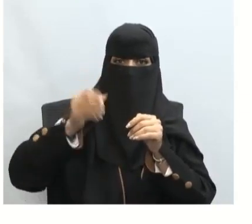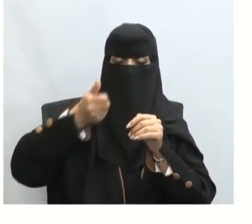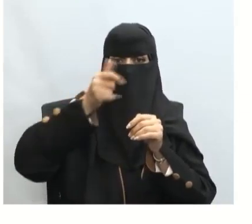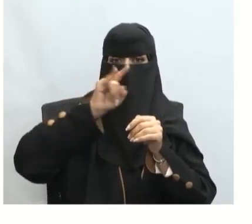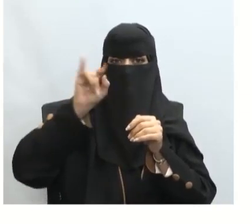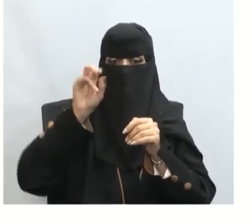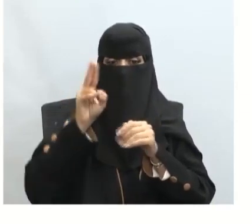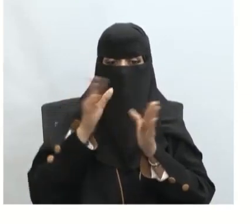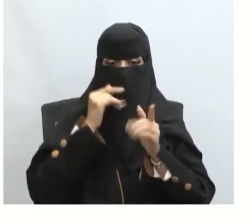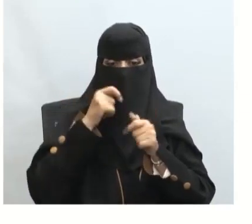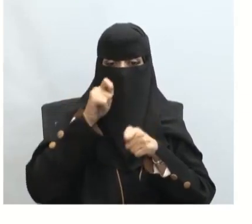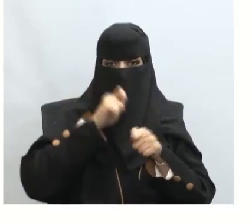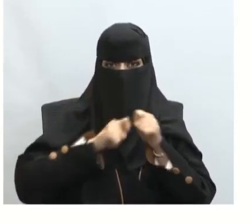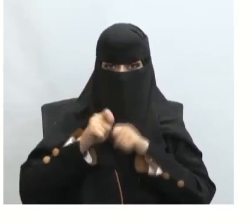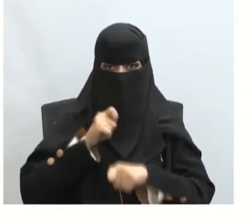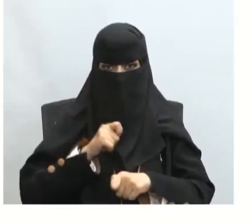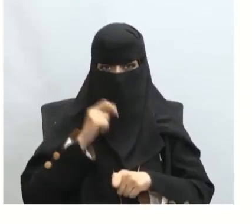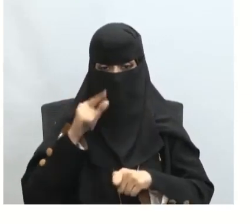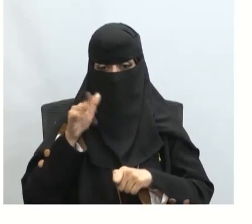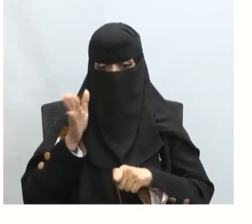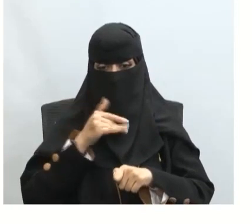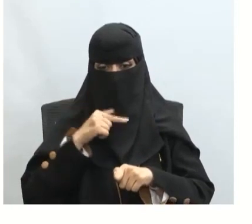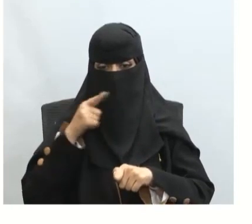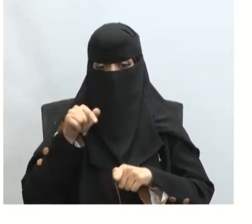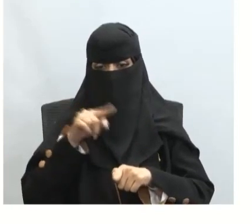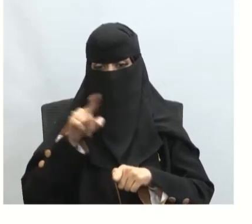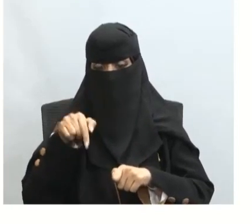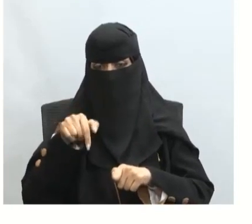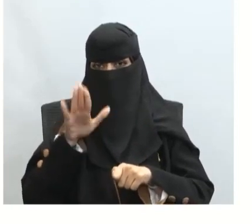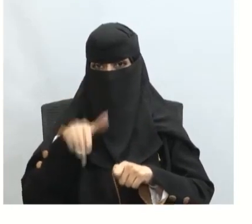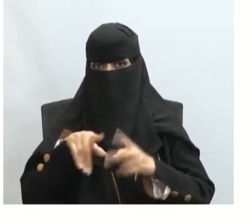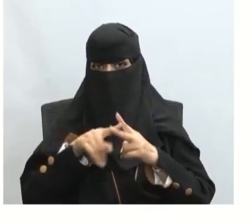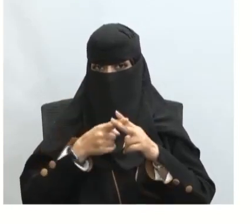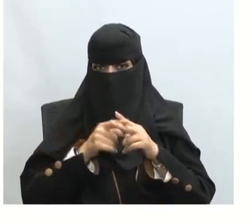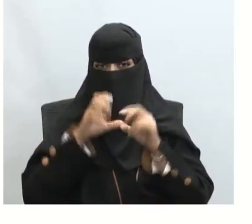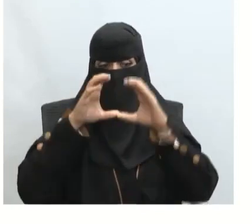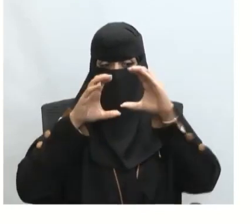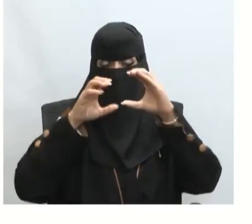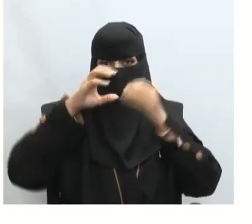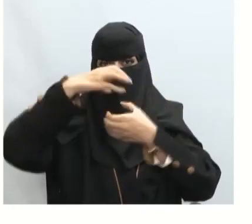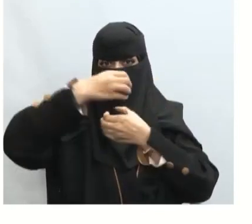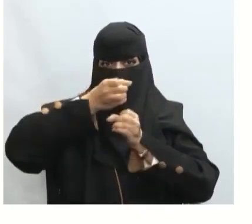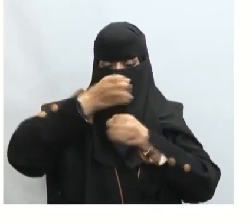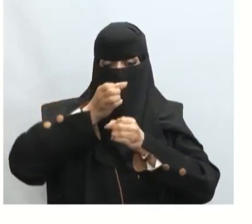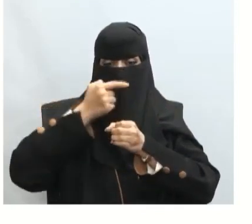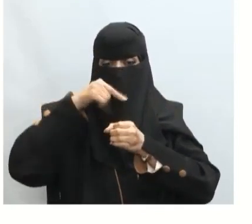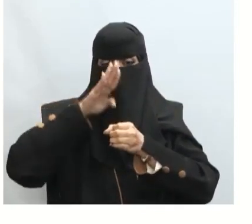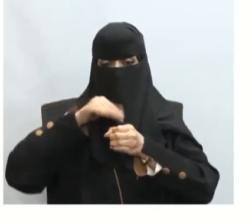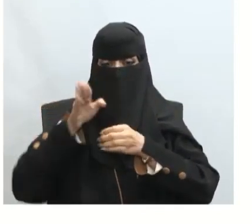طيب استعمال بولي اثيلين رباعي الفي ثالت في صناعه العبوات البلاستيكيه